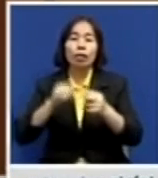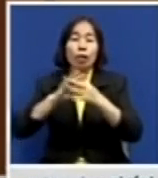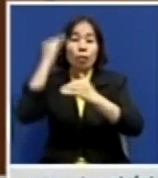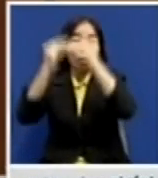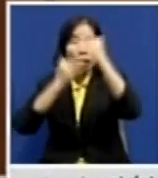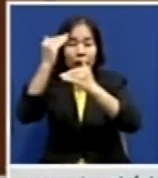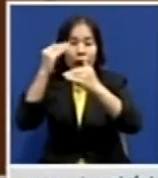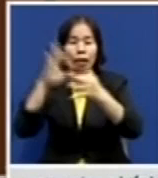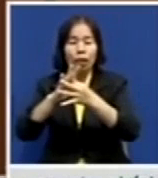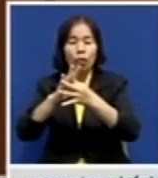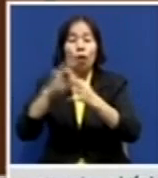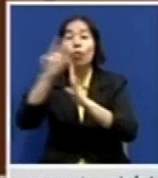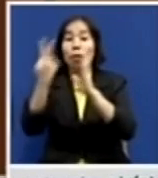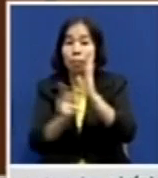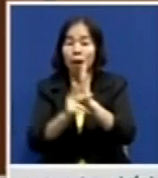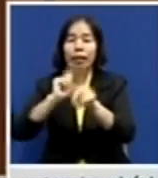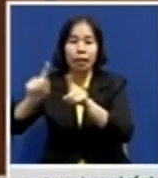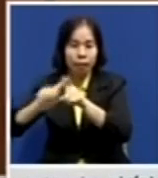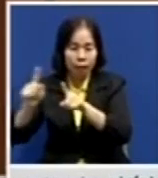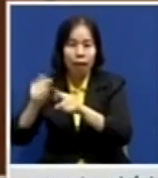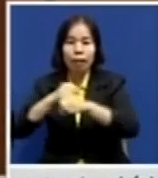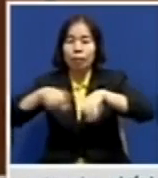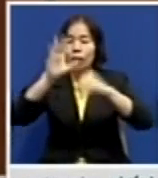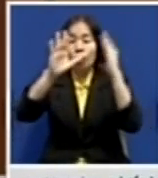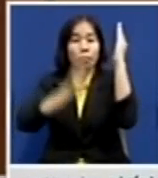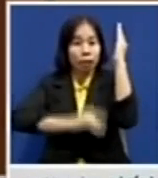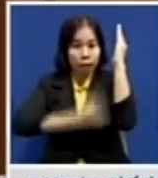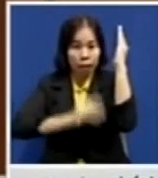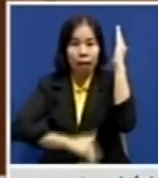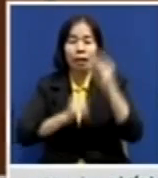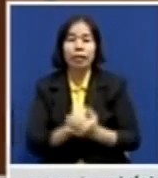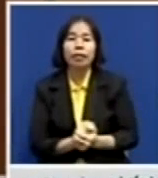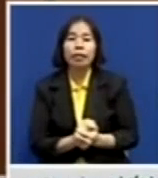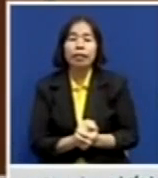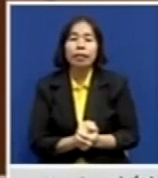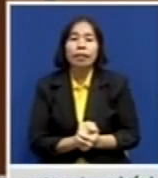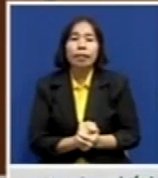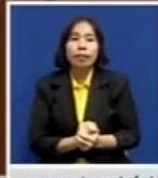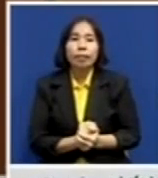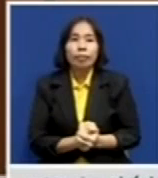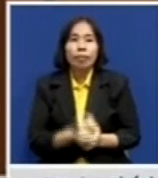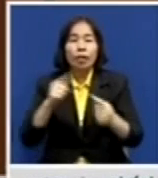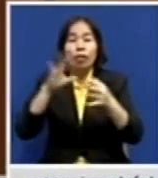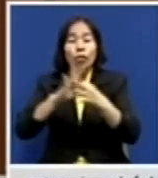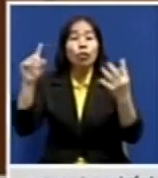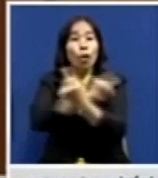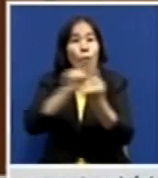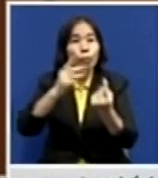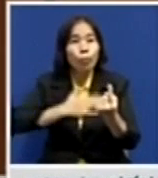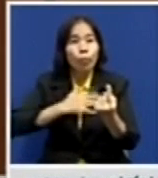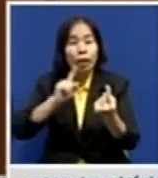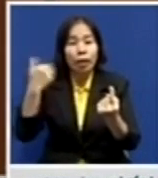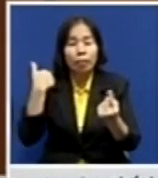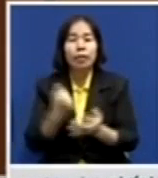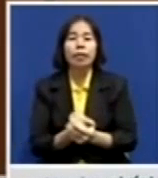คู่กับการรักษากฎหมายในพื้นที่จัดชายแดนภาคใต้ไม่ได้มีสงครามนะครับและสังคมนะครับด้านการศึกษา